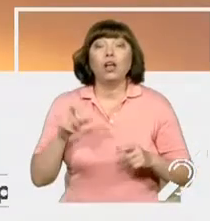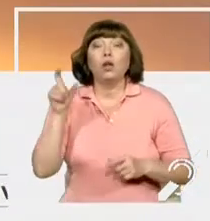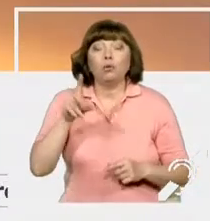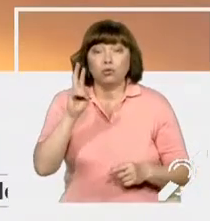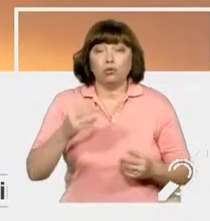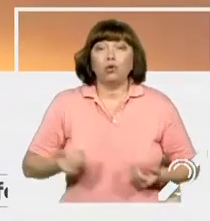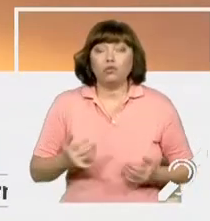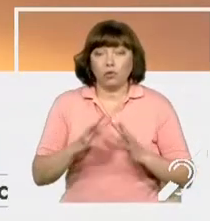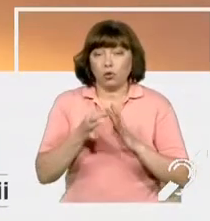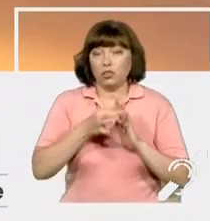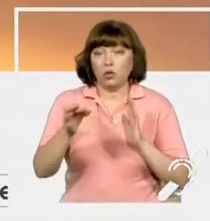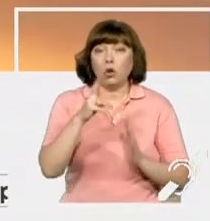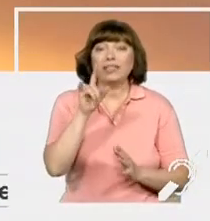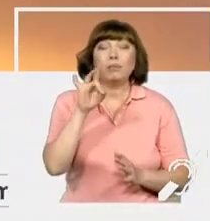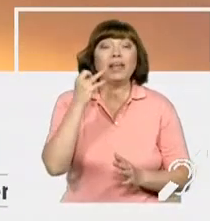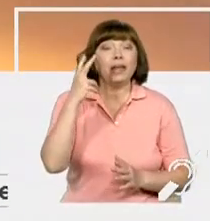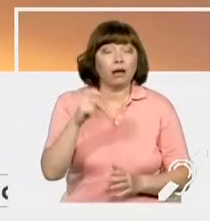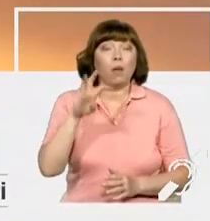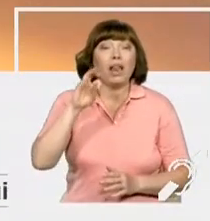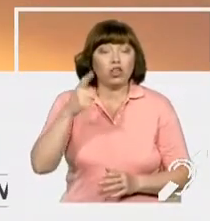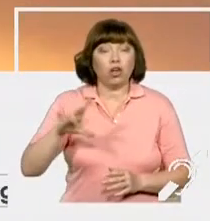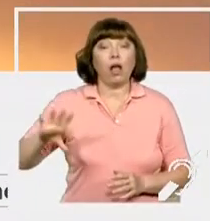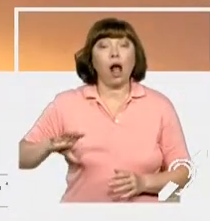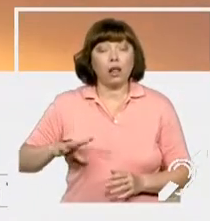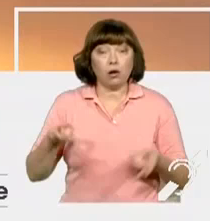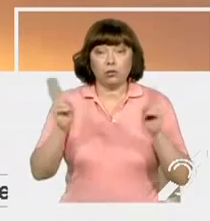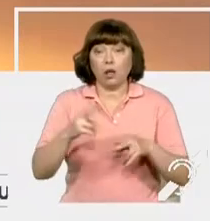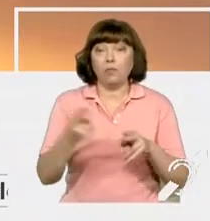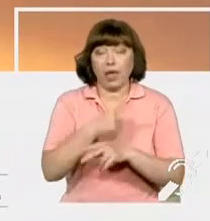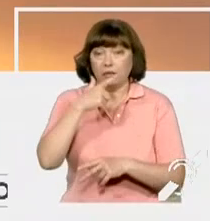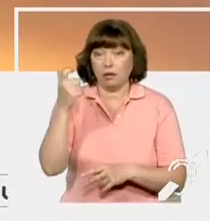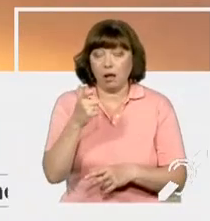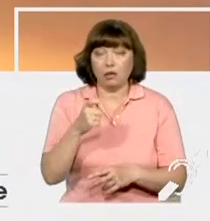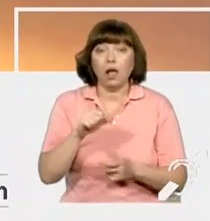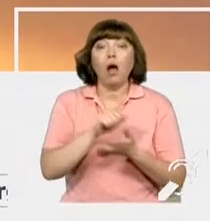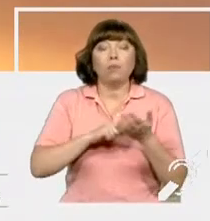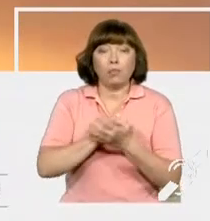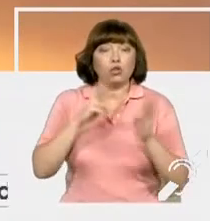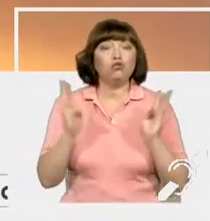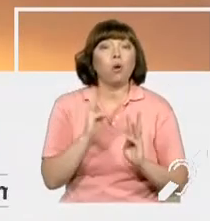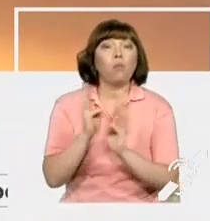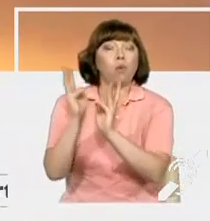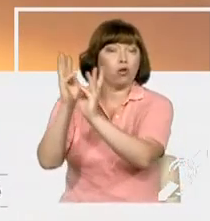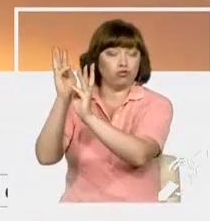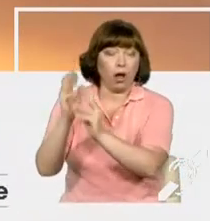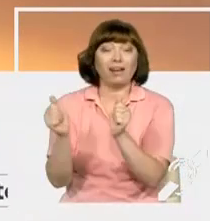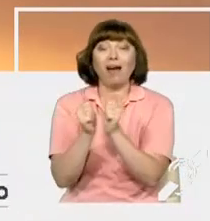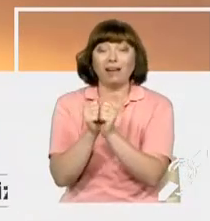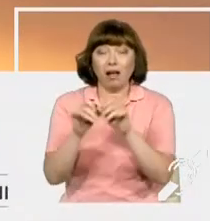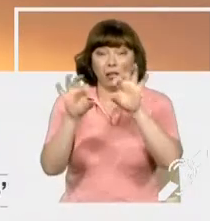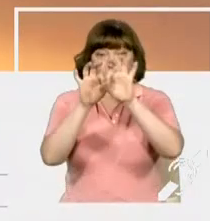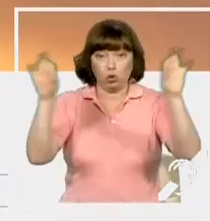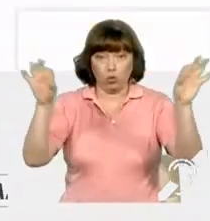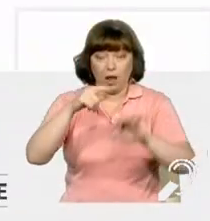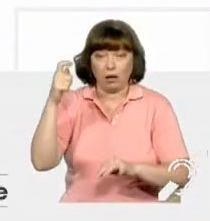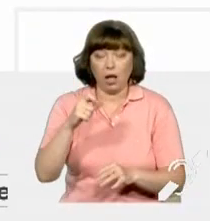Locuitorii din satele Țivirica și Melișeni din raionul Călăraș au rămas fără gaz metan în urma unui incendiu de vegetație din apropierea unei